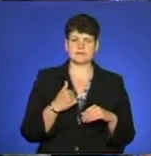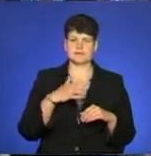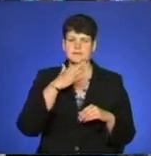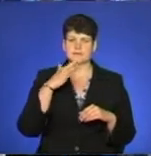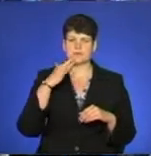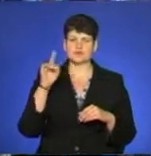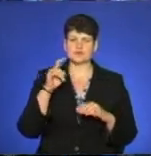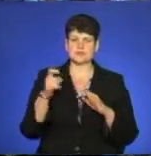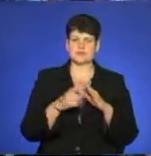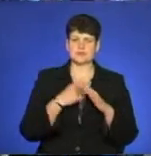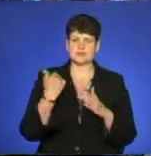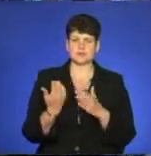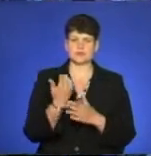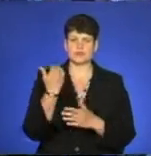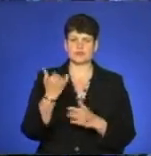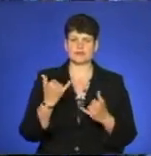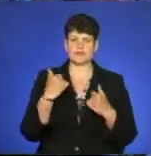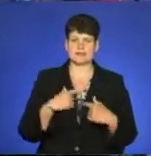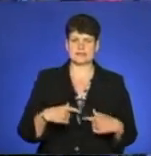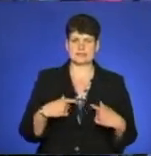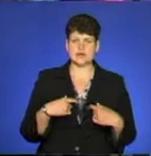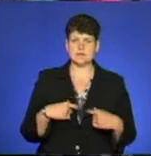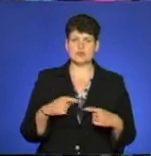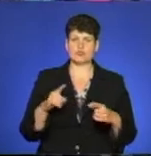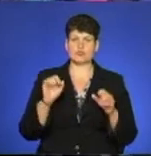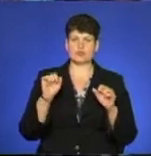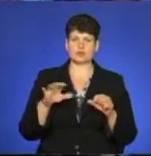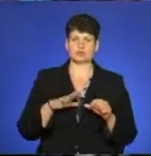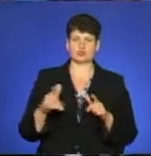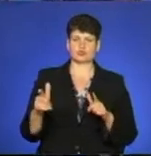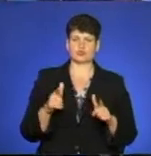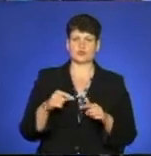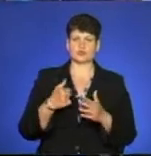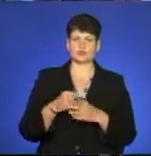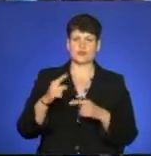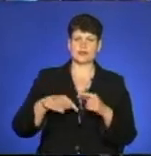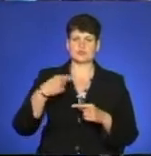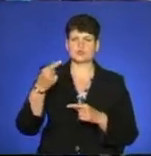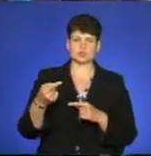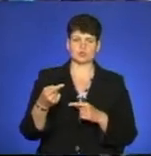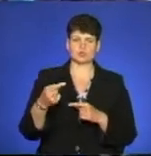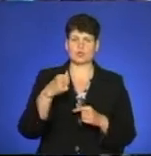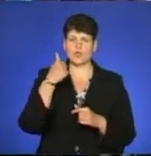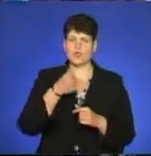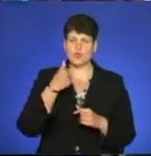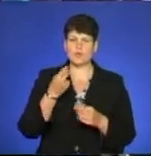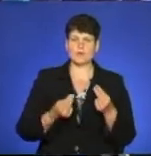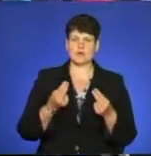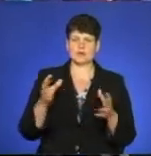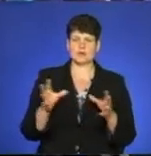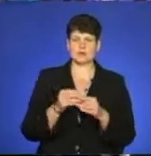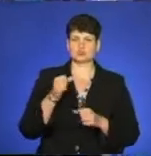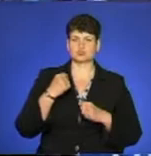багато ще дізналася нового для себе, щоб можна було підготуватися до наступного року і погратися з